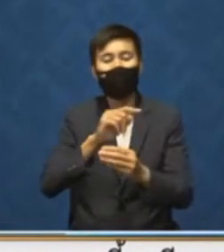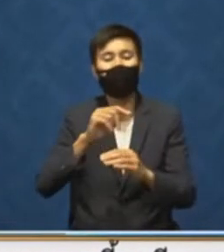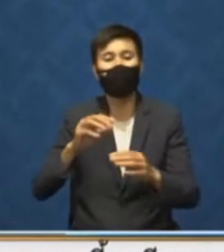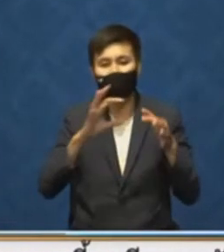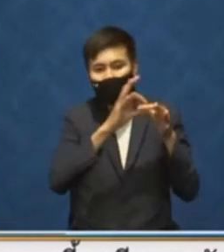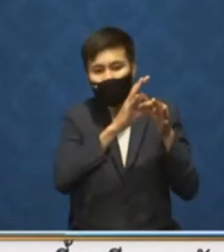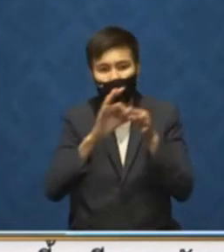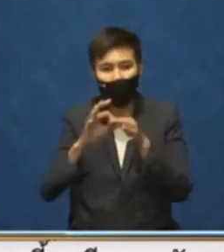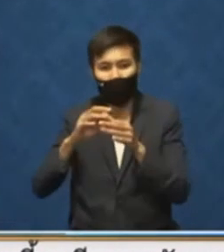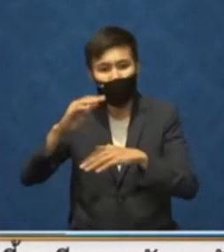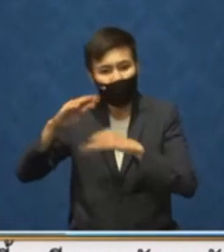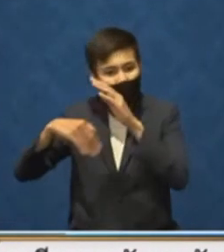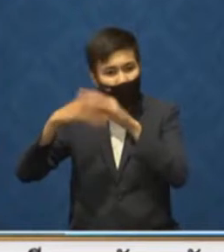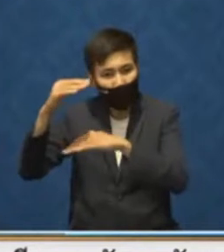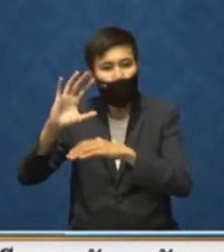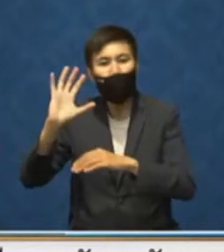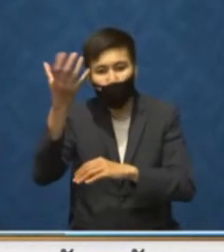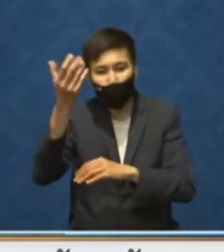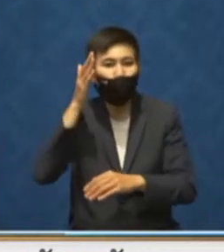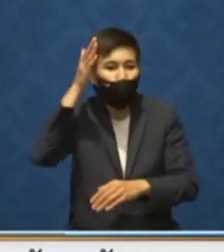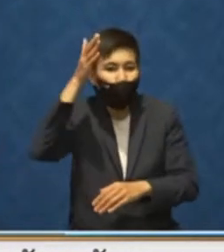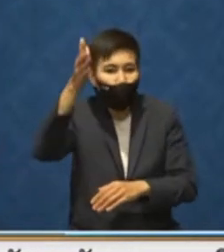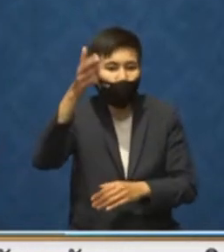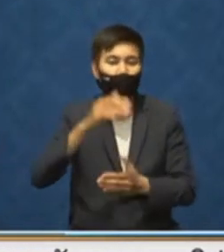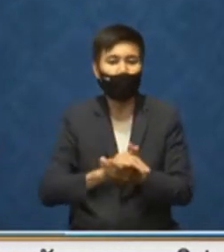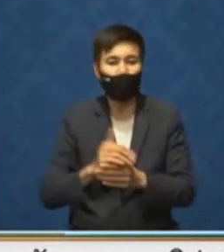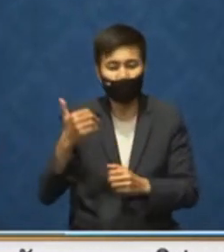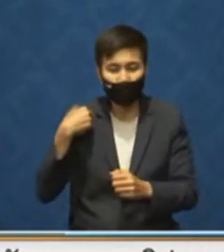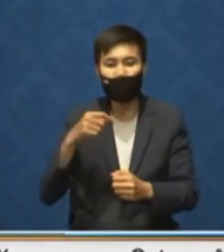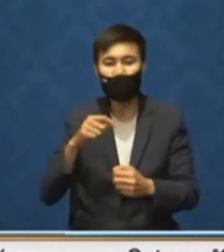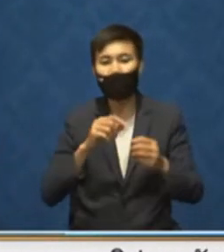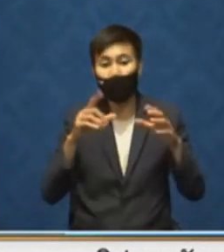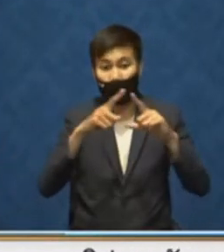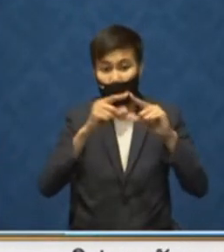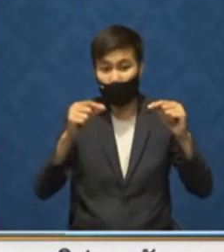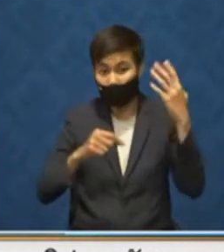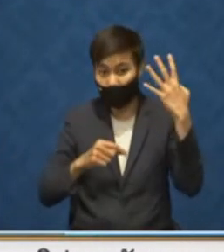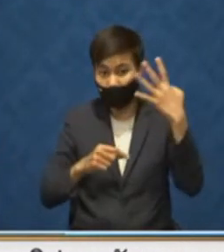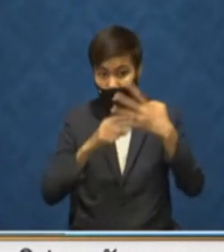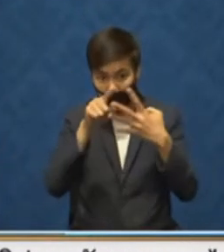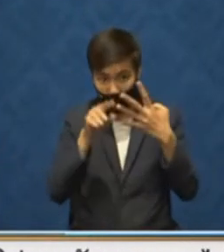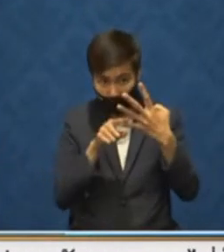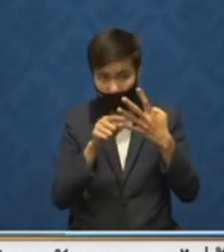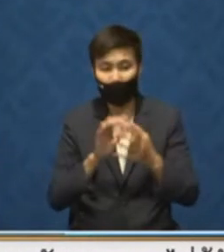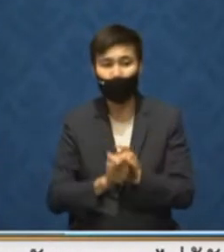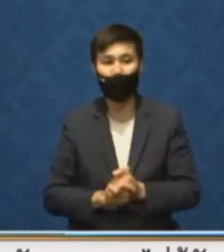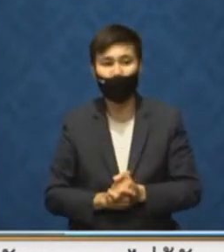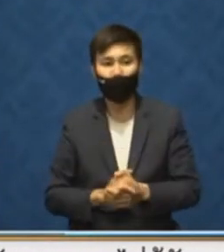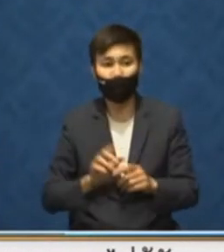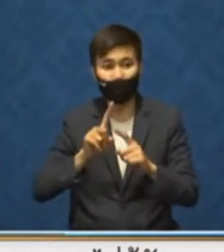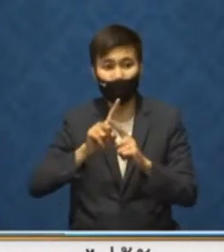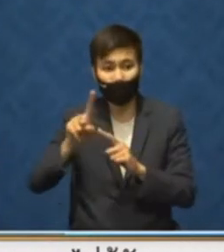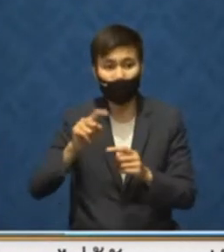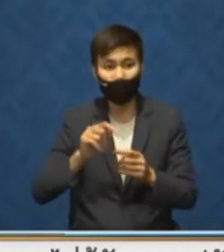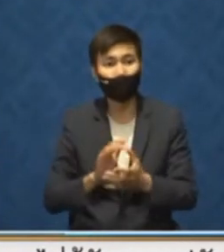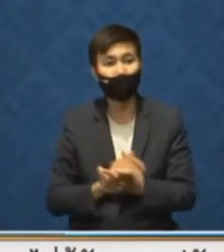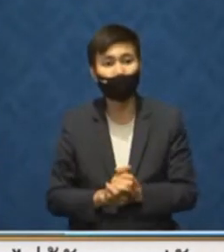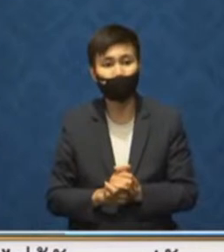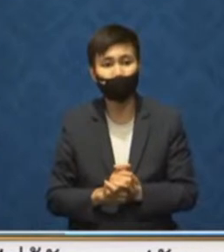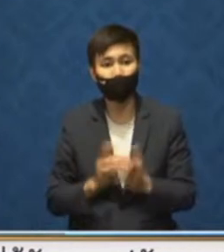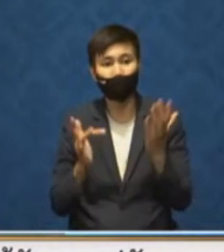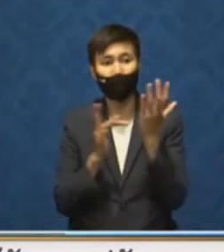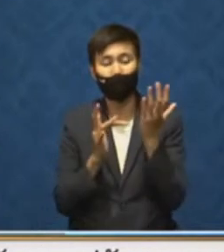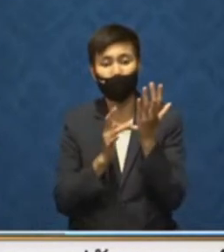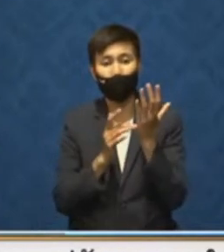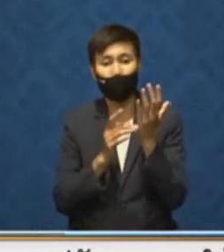สร้างทาง LINEได้ไหมกับประเทศ 4เรื่องนะครับเรื่องที่ 1การวางรากฐานเศรษฐกิจอยู่เท่ามีต่อกันนี่นะครับรองรับโลกใน